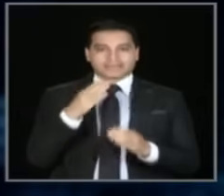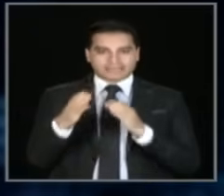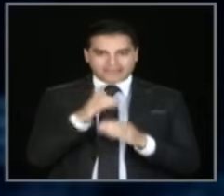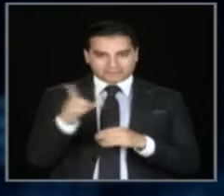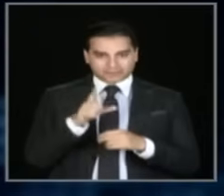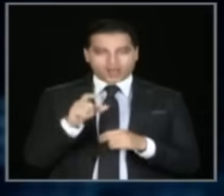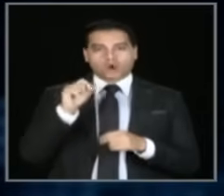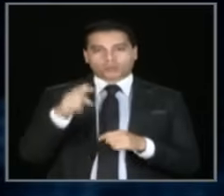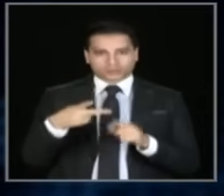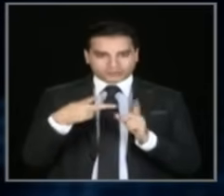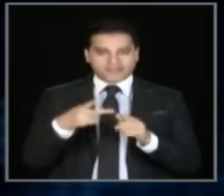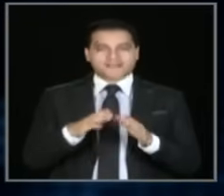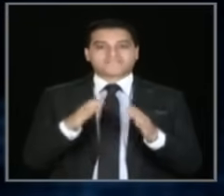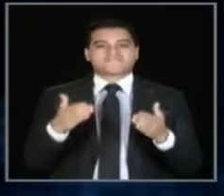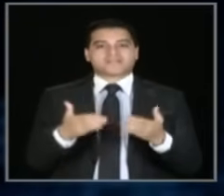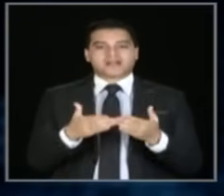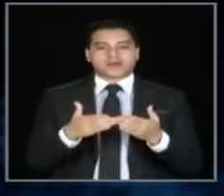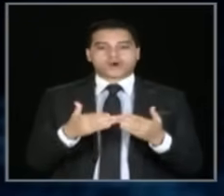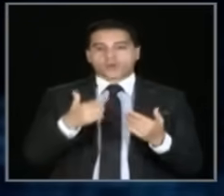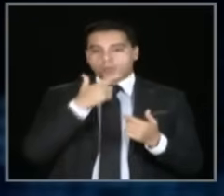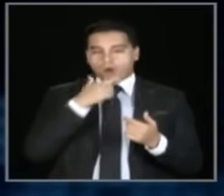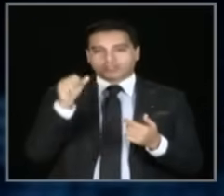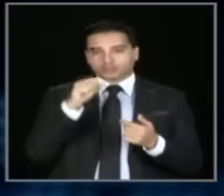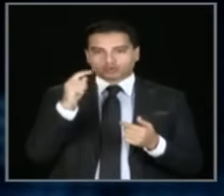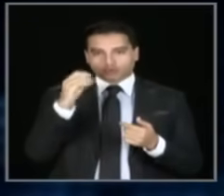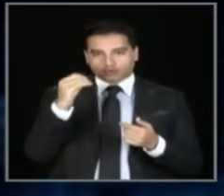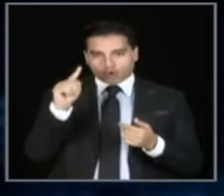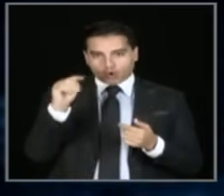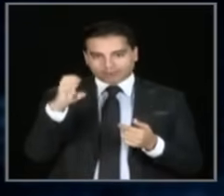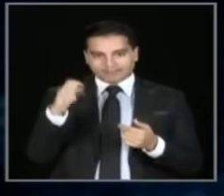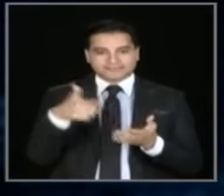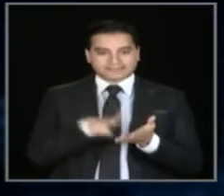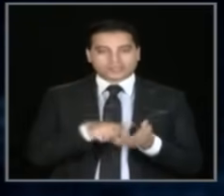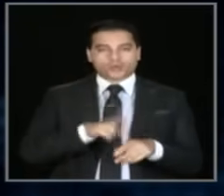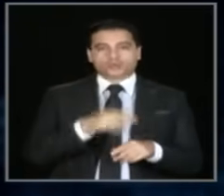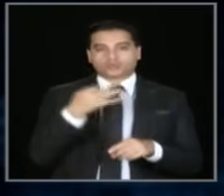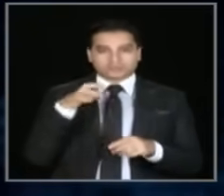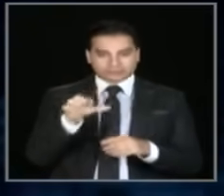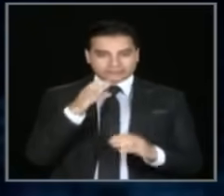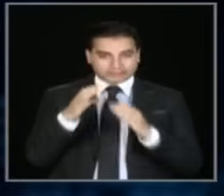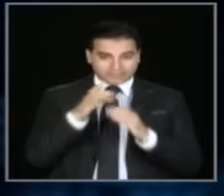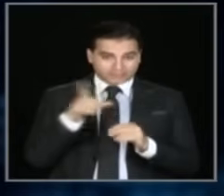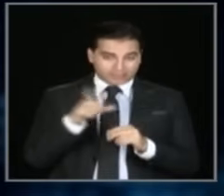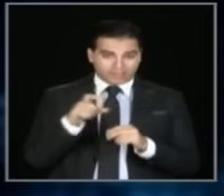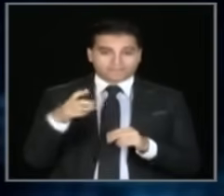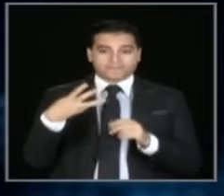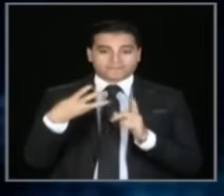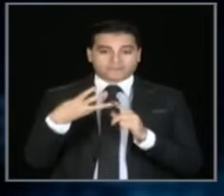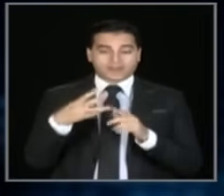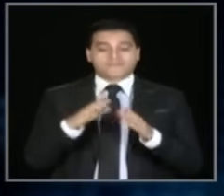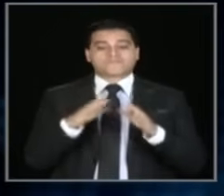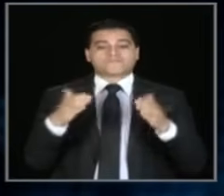إجابات صحيحة. في المركز الثاني فريق وايت ستون بست نقاط و390 نقطة إجابات صحيحة.